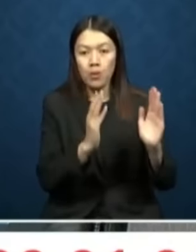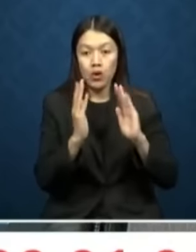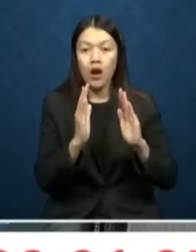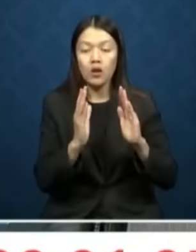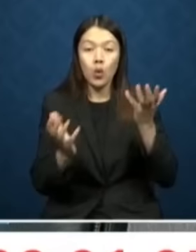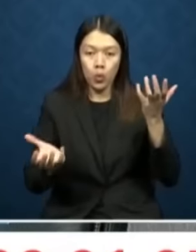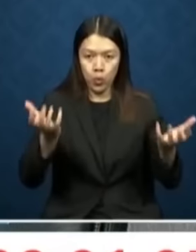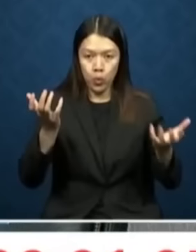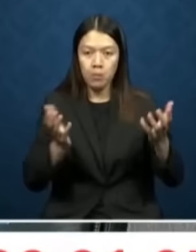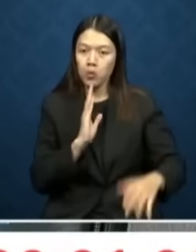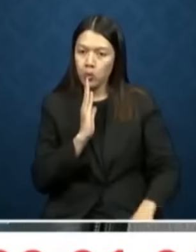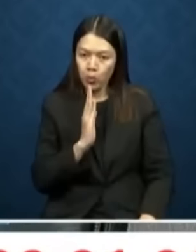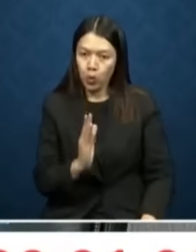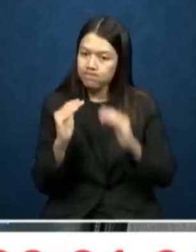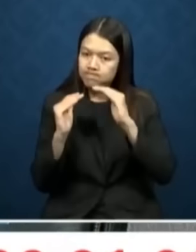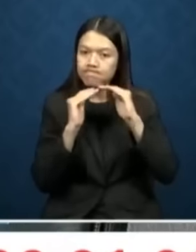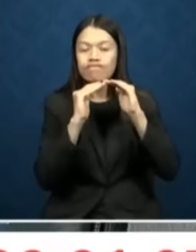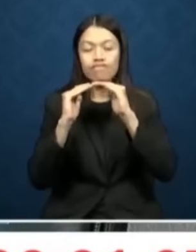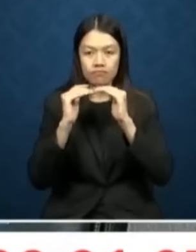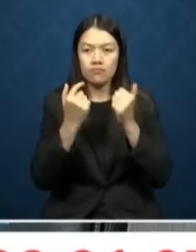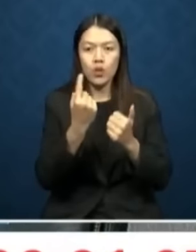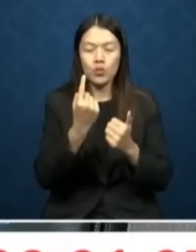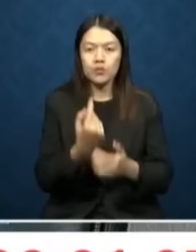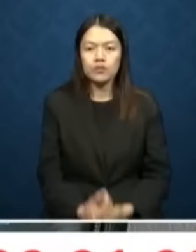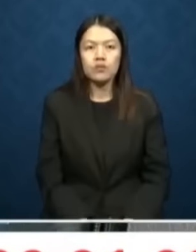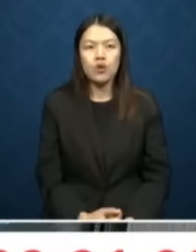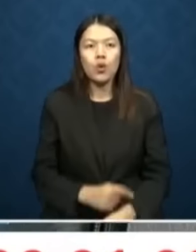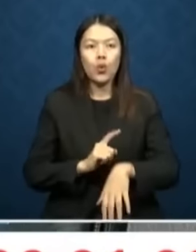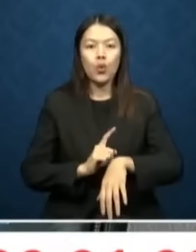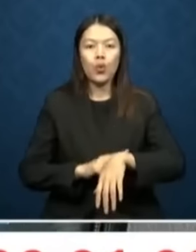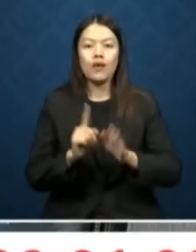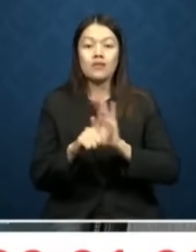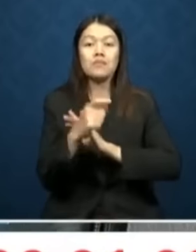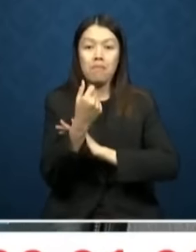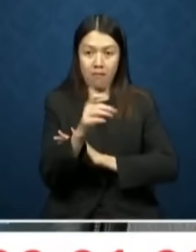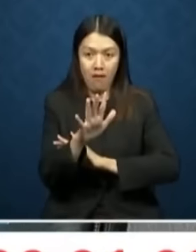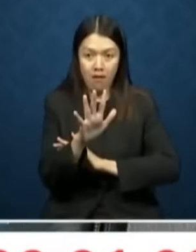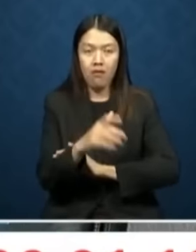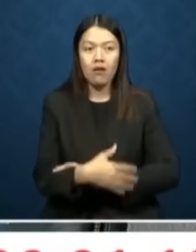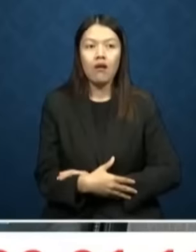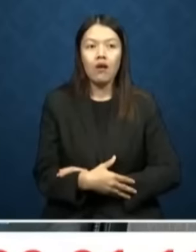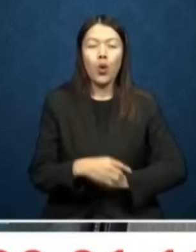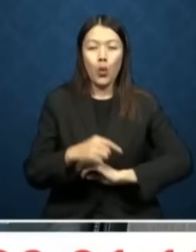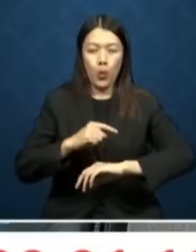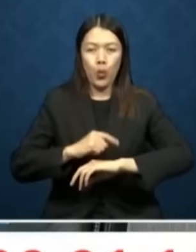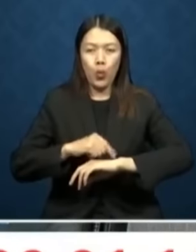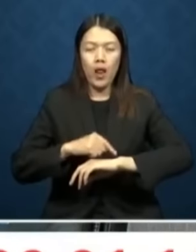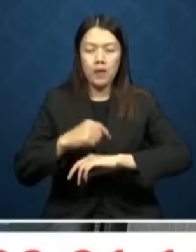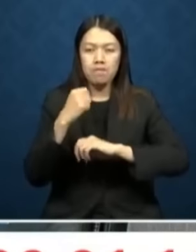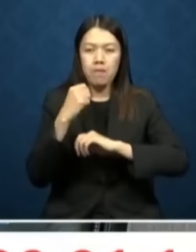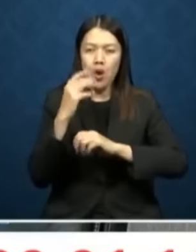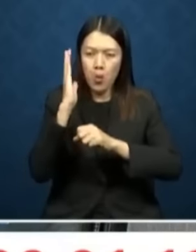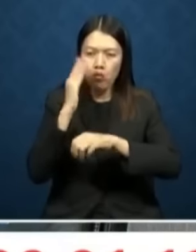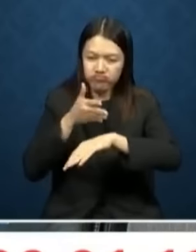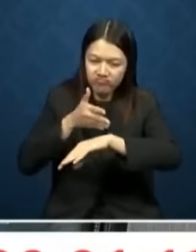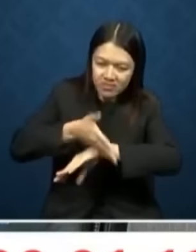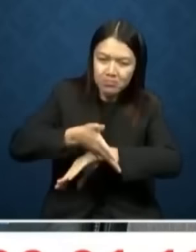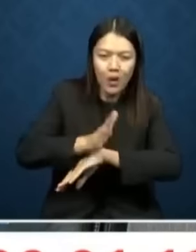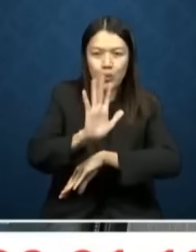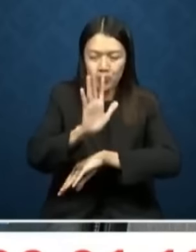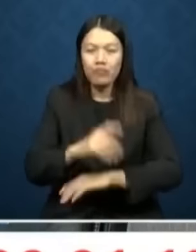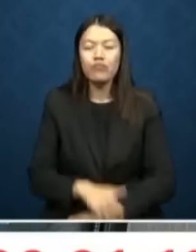และความยุติธรรมเท่านั้นนะครับเพราะว่าผมมีเวลาแค่15นาทีก็อยากจะใช้เวลาไม่ให้มากไปกว่านั้นน